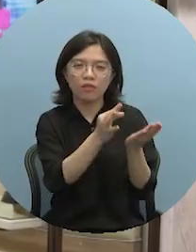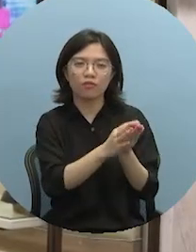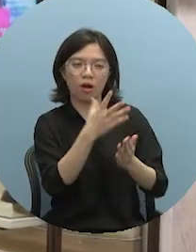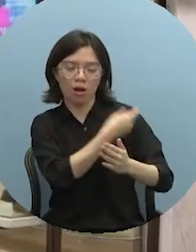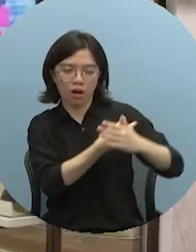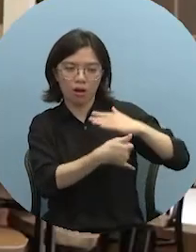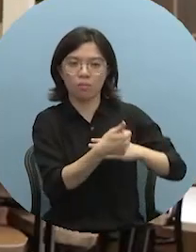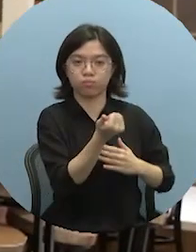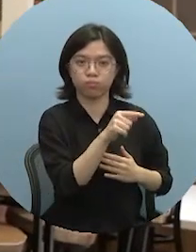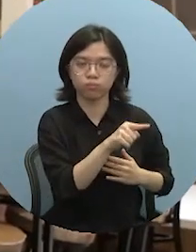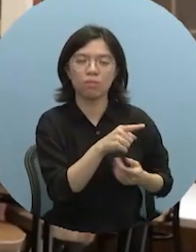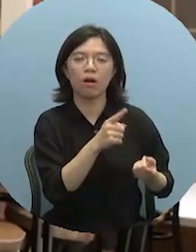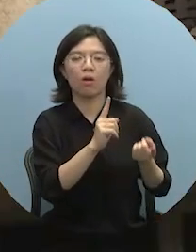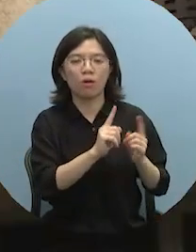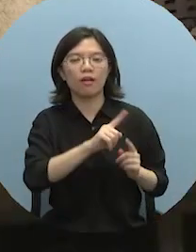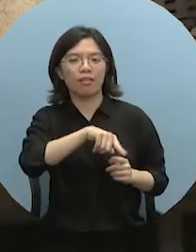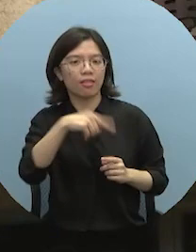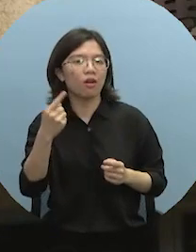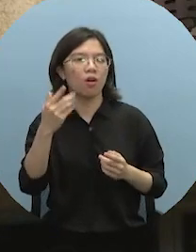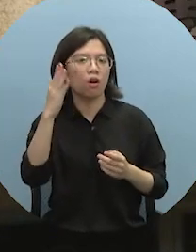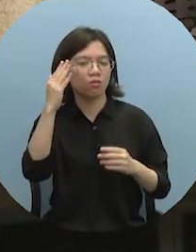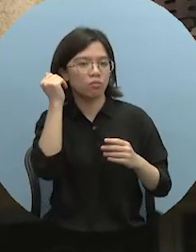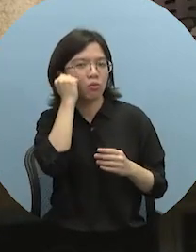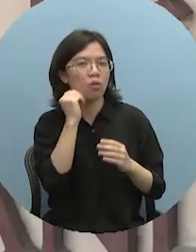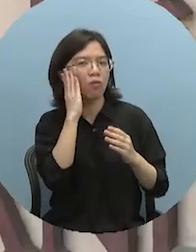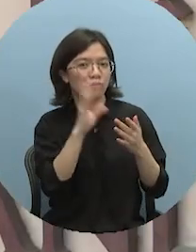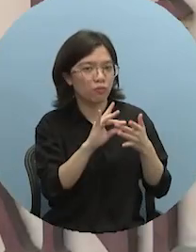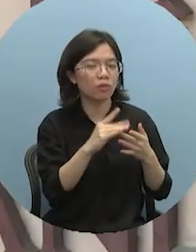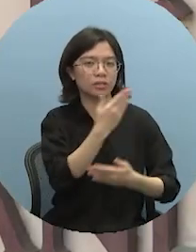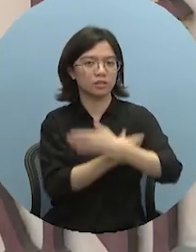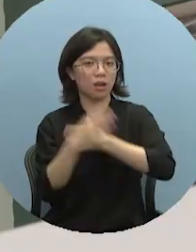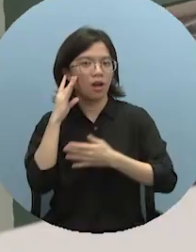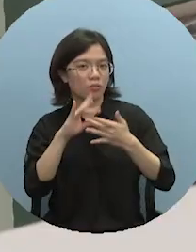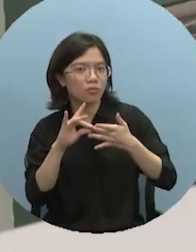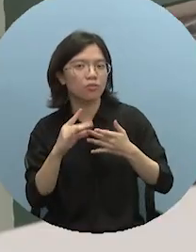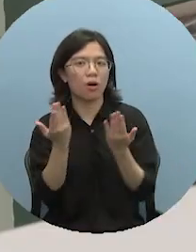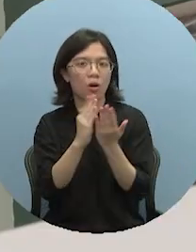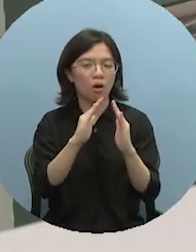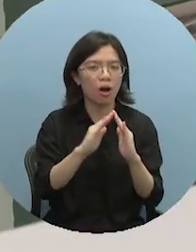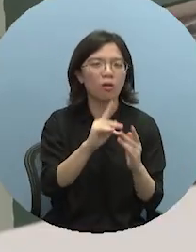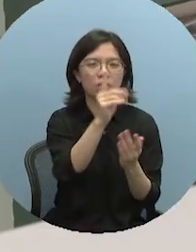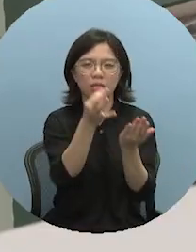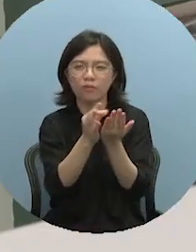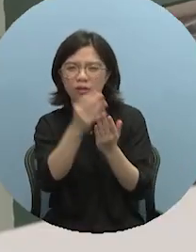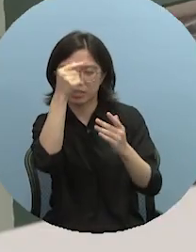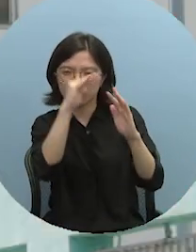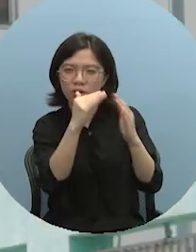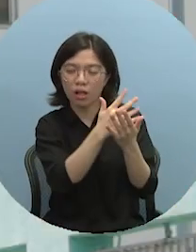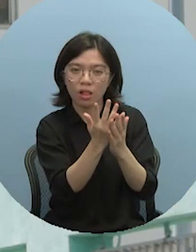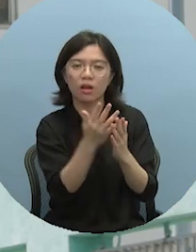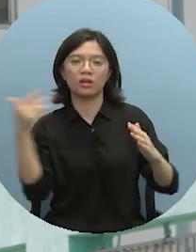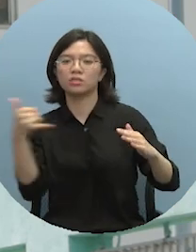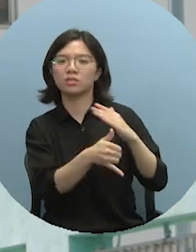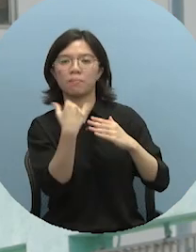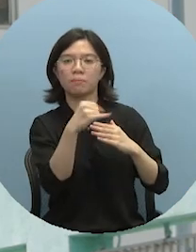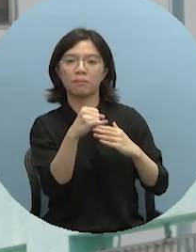查疫苗通行證的表列處所，以及安老院、殘疾人士院舍、學校和指定醫療處所，但到這些地